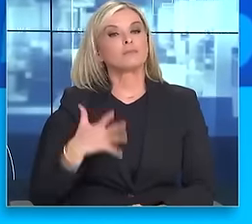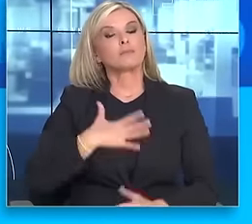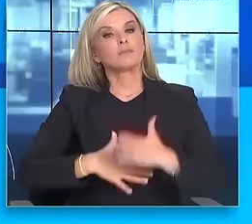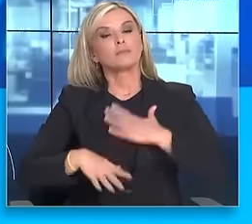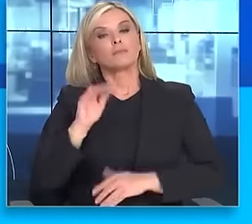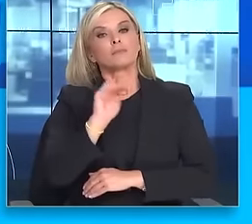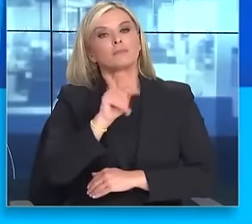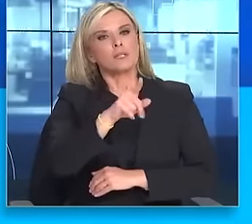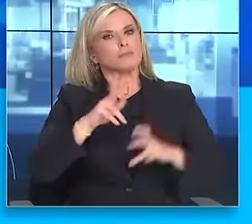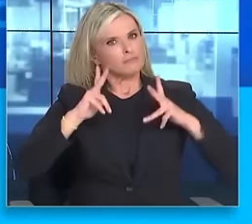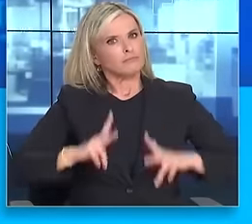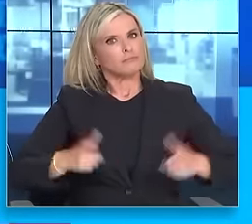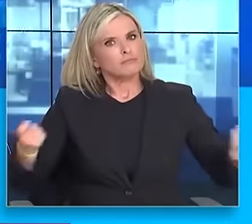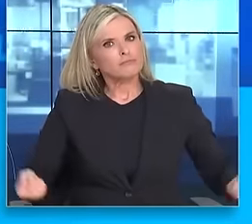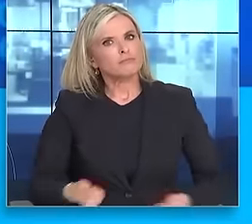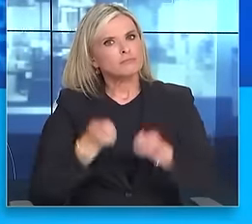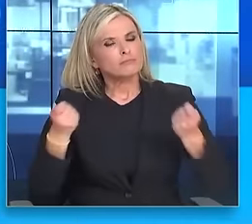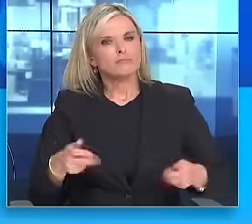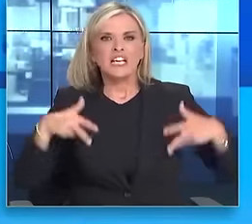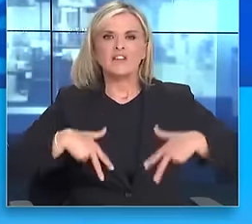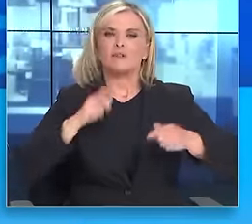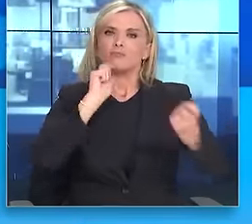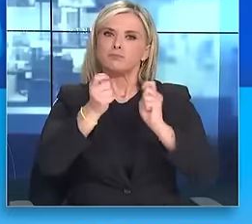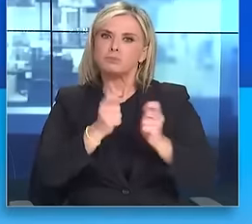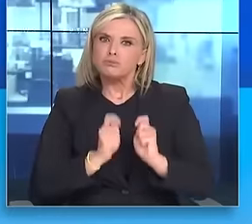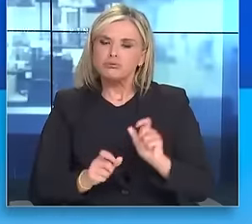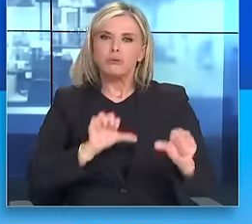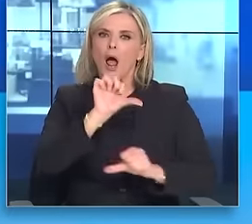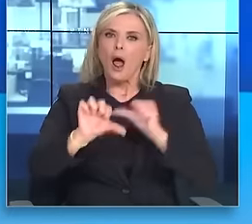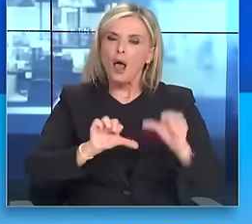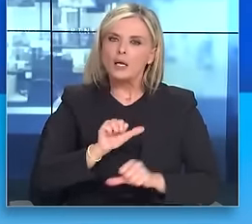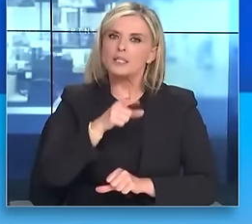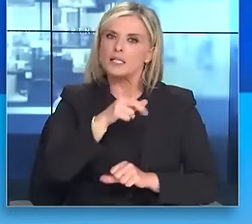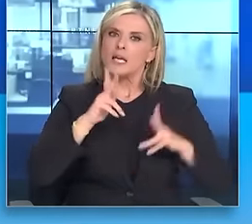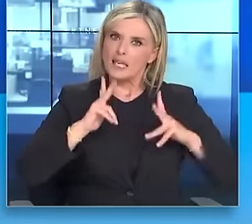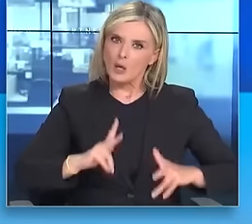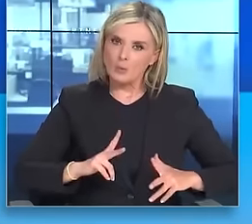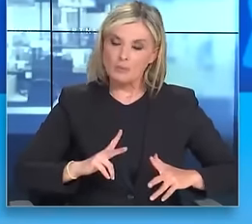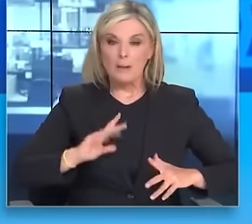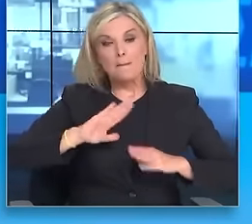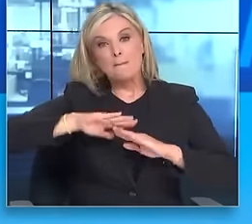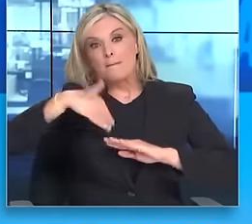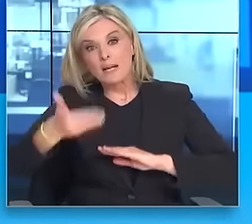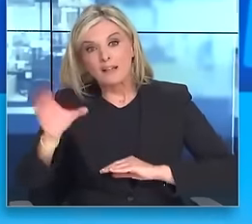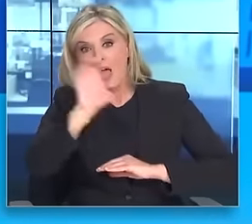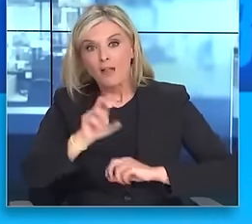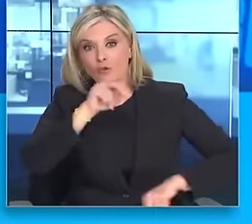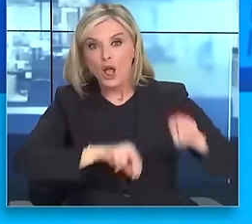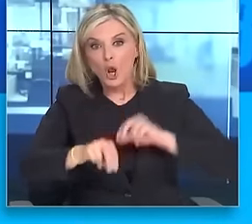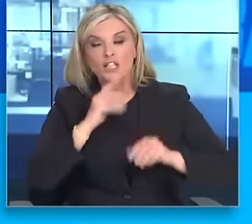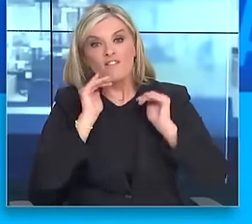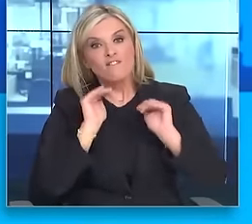σενάρια και η λογική που λέει ότι μετά τις ευρωεκλογές είναι πολύ πιθανό να προχωρήσετε σε κάποιες αλλαγές. Ένα μικρό ανασχηματισμό, προφανώς δεν μου το πείτε εμένα σήμερα εδώ, αλλά γενικά